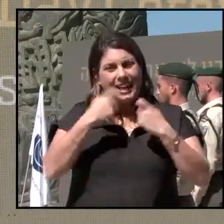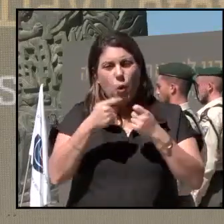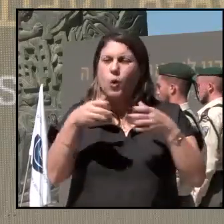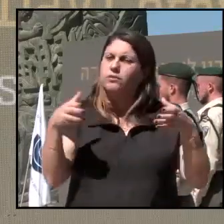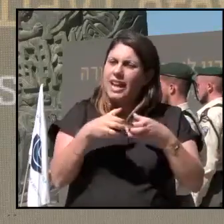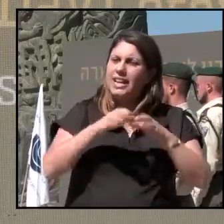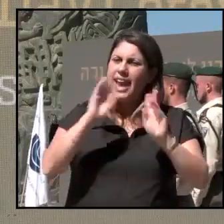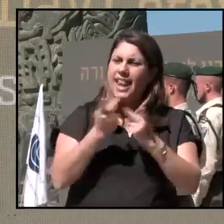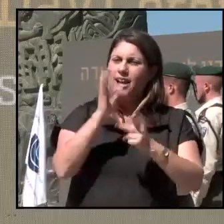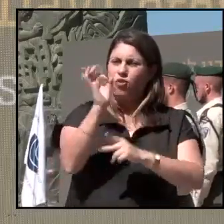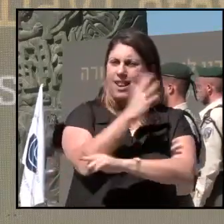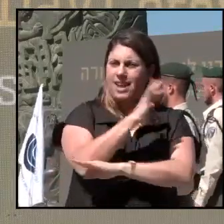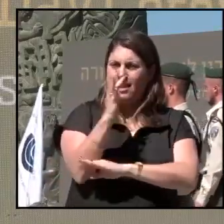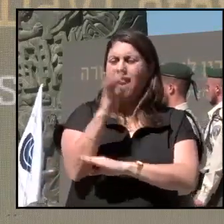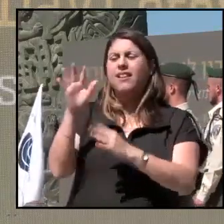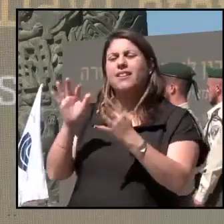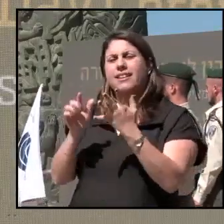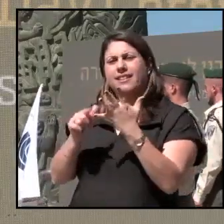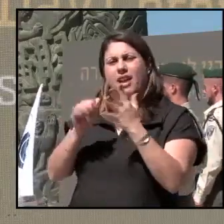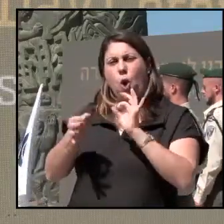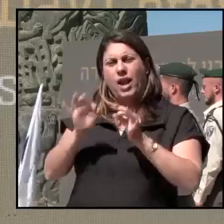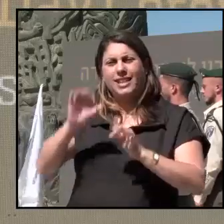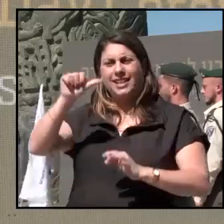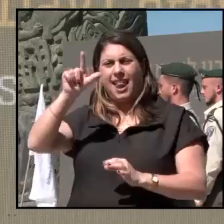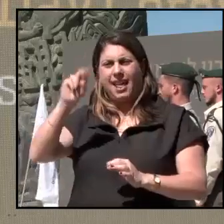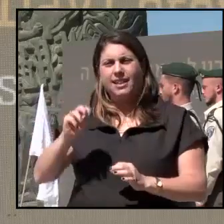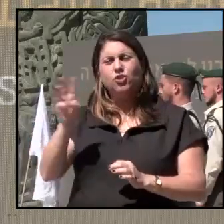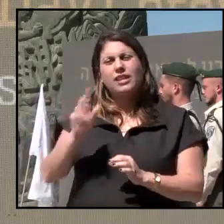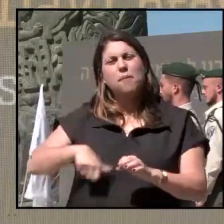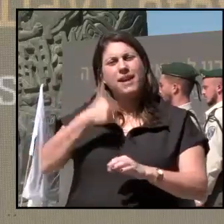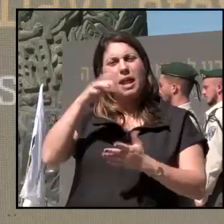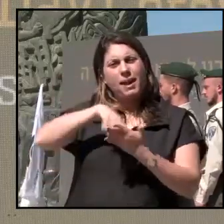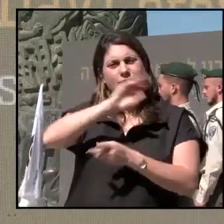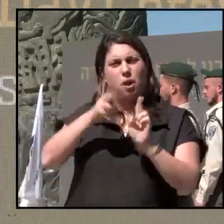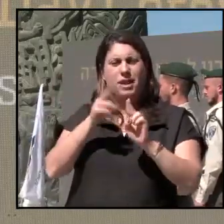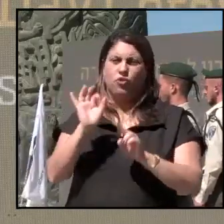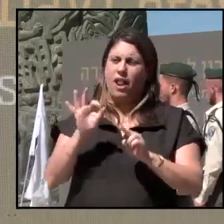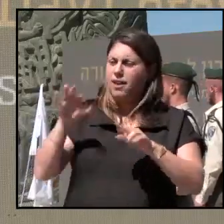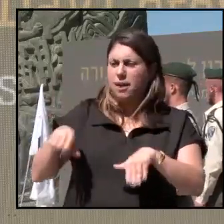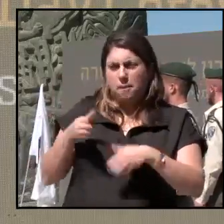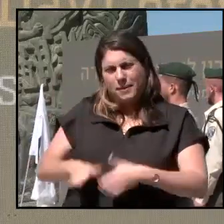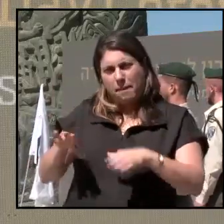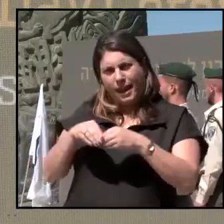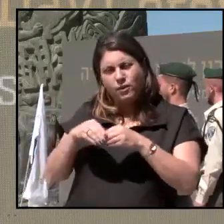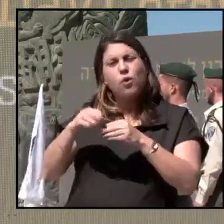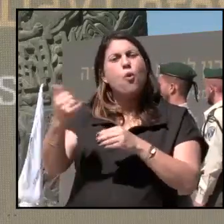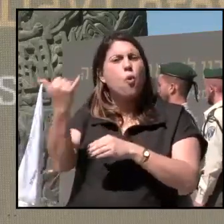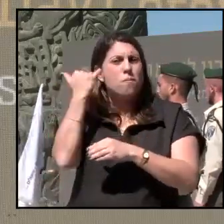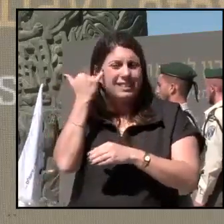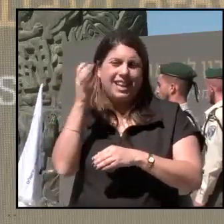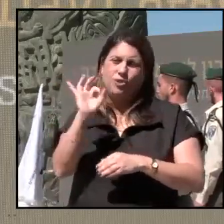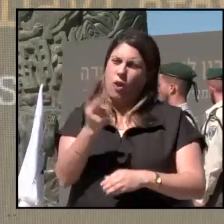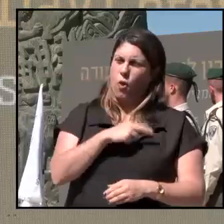קק"ל, עורך הדין אלן שניידר, מנהל המרכז העולמי של בני ברית ומזכיר ועדת המשנה של אות המציל